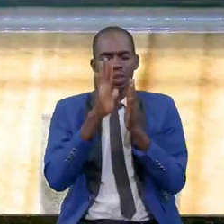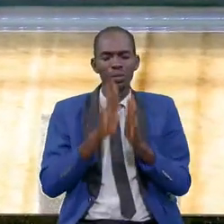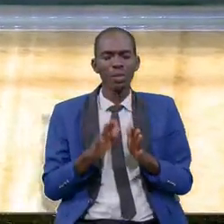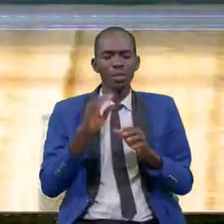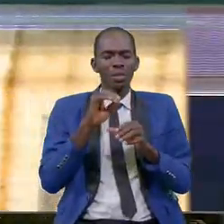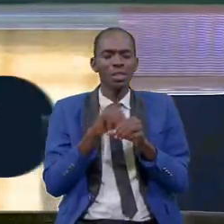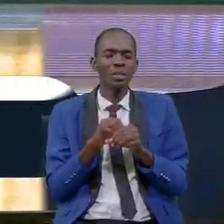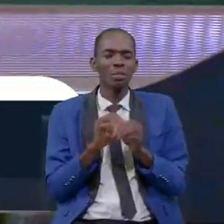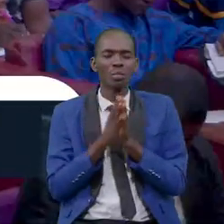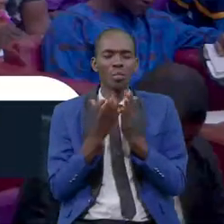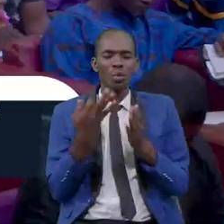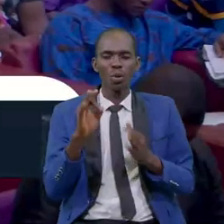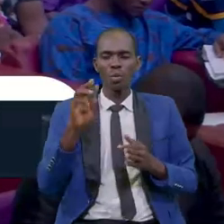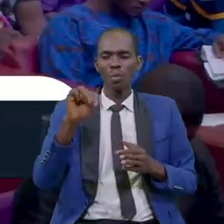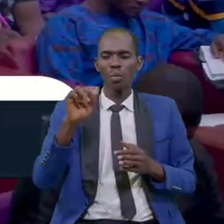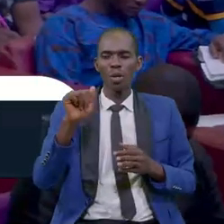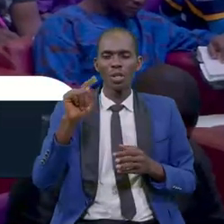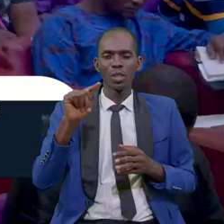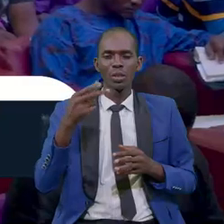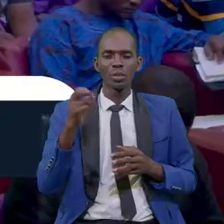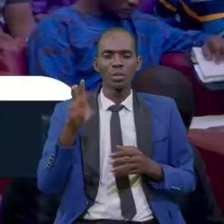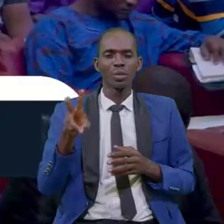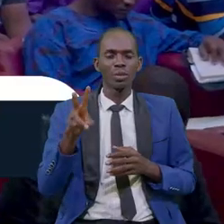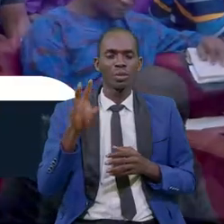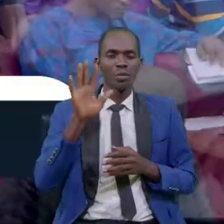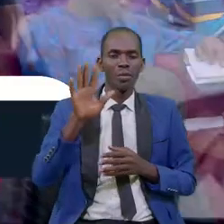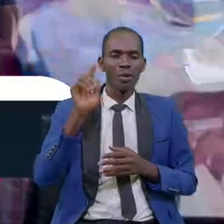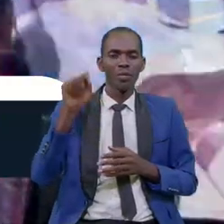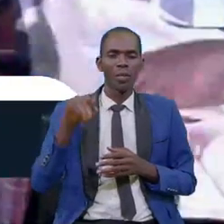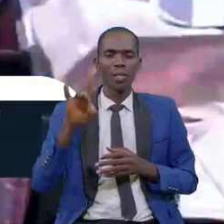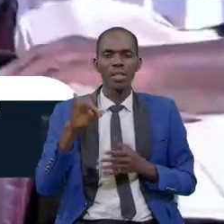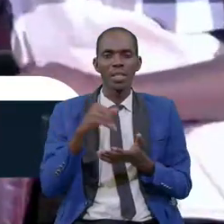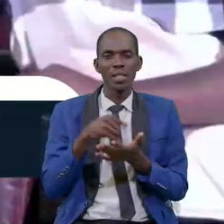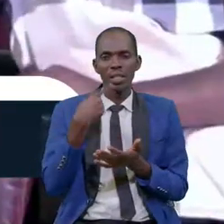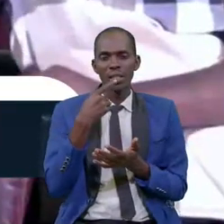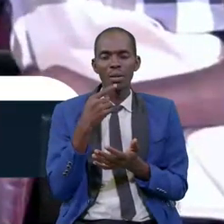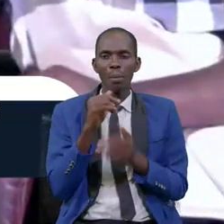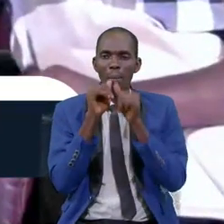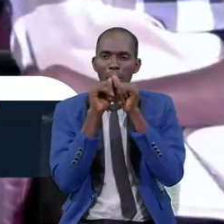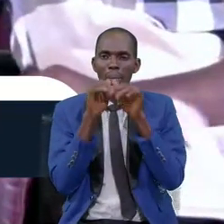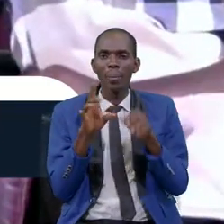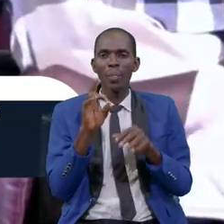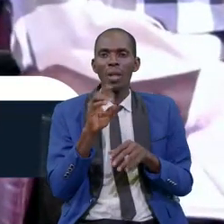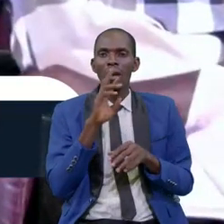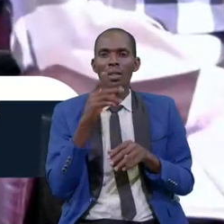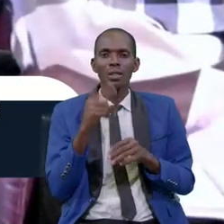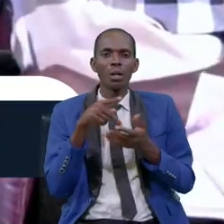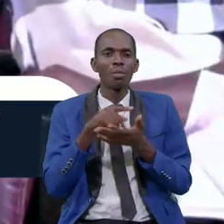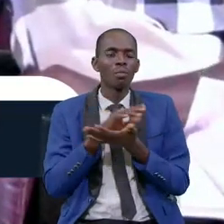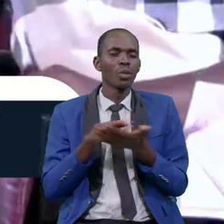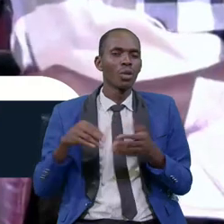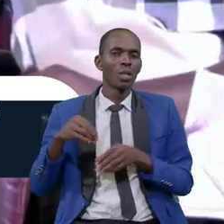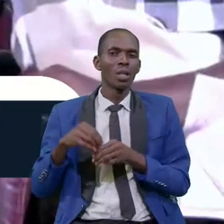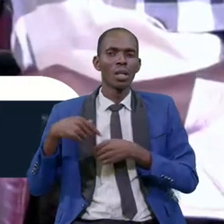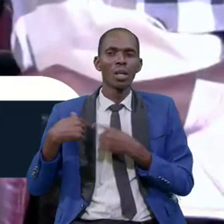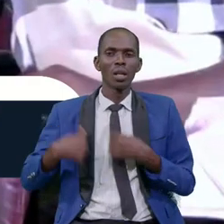saints en route pour le ciel. Matthieu, chapitre 5, verset